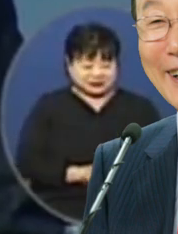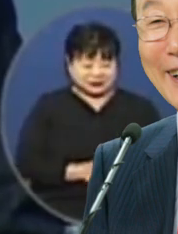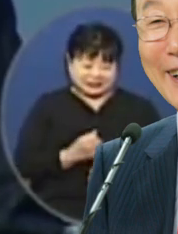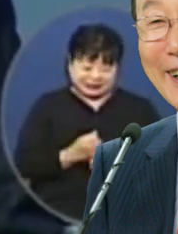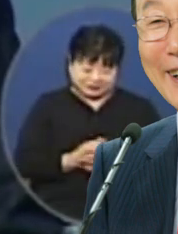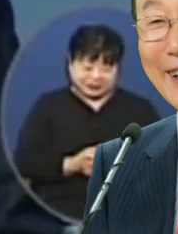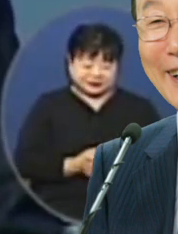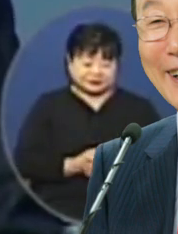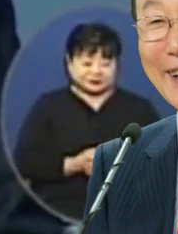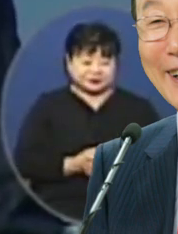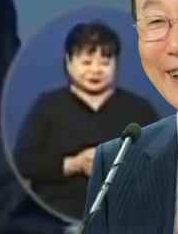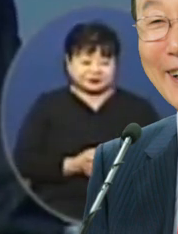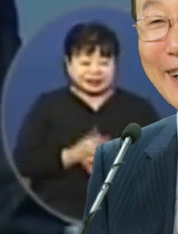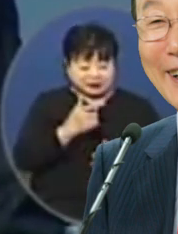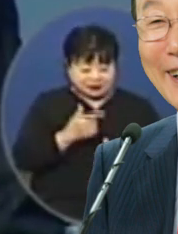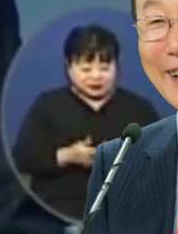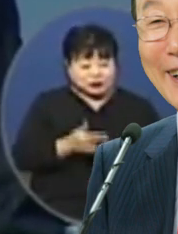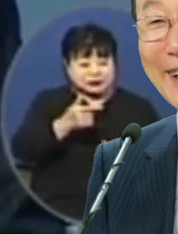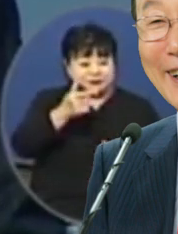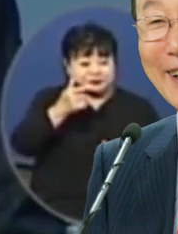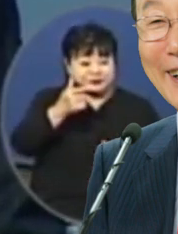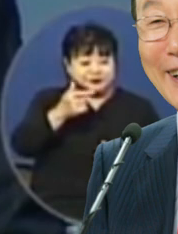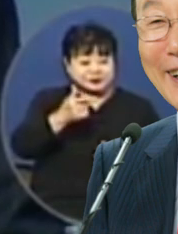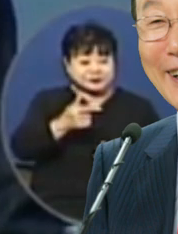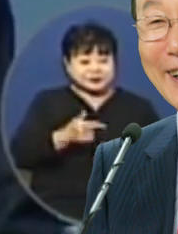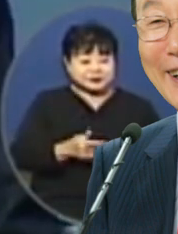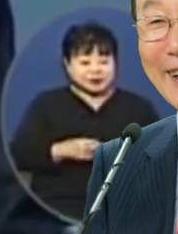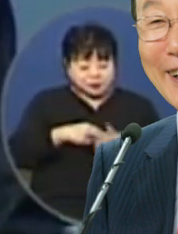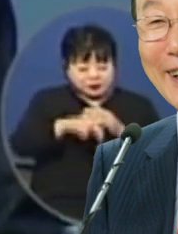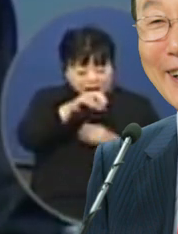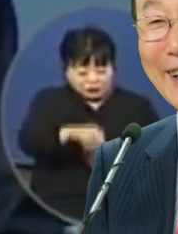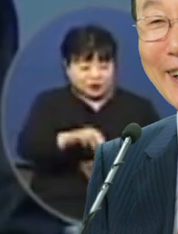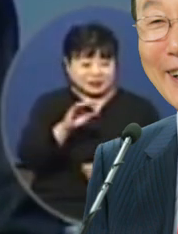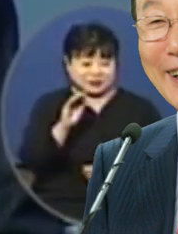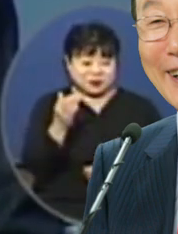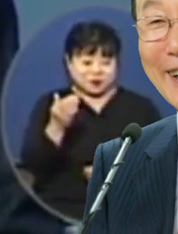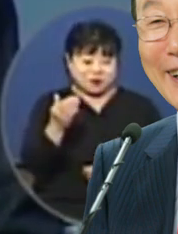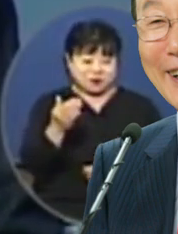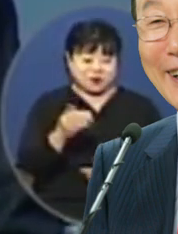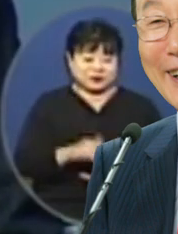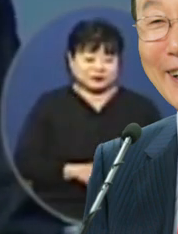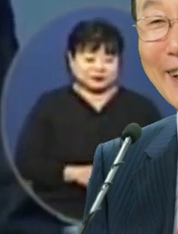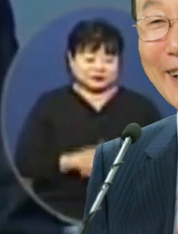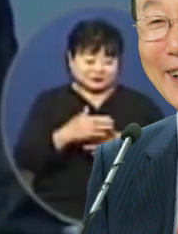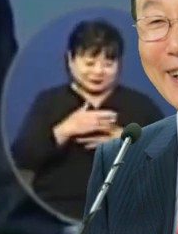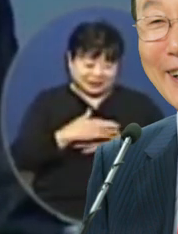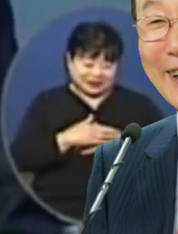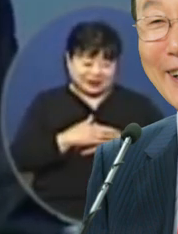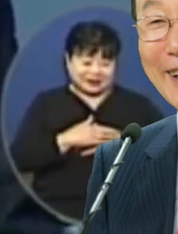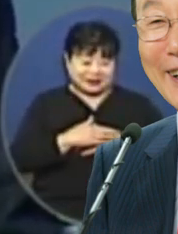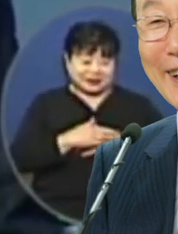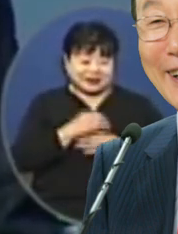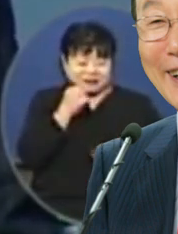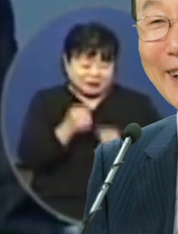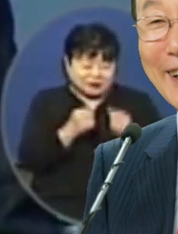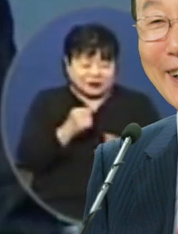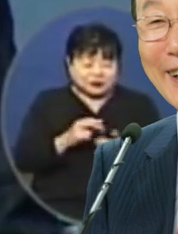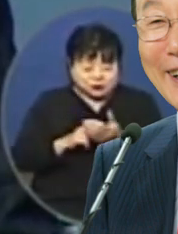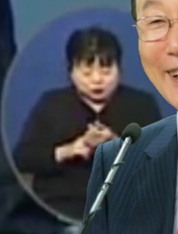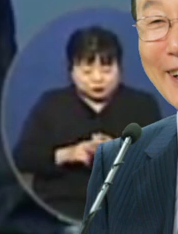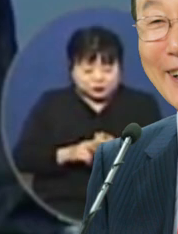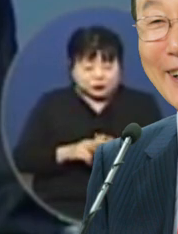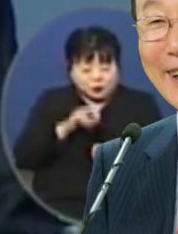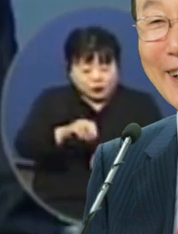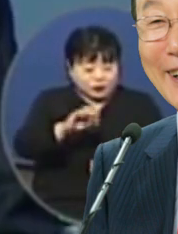그러므로 예수님은 피난처가 되시고 내가 뛰어가서 숨어있을